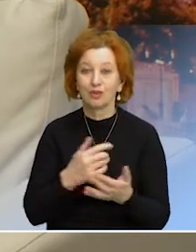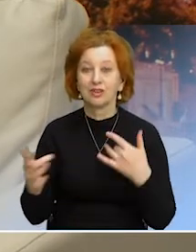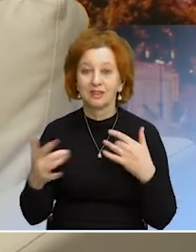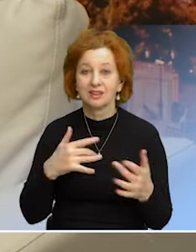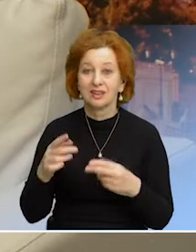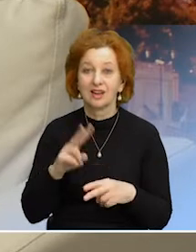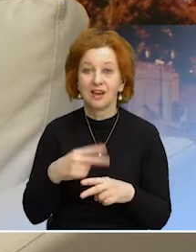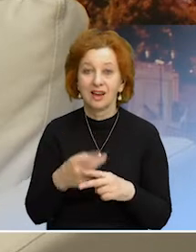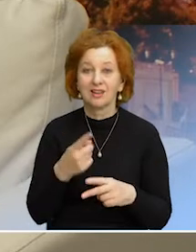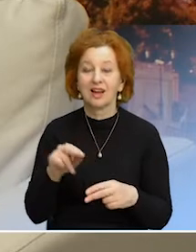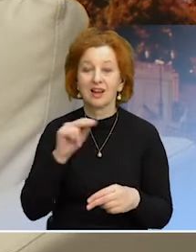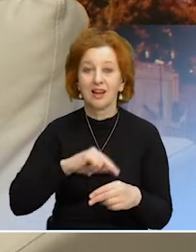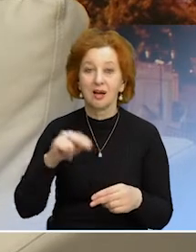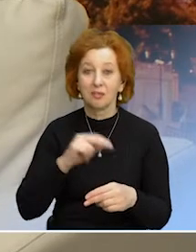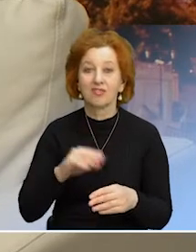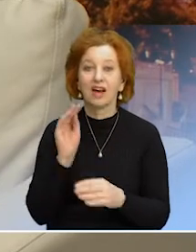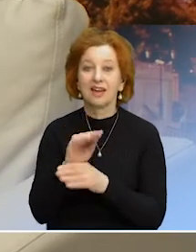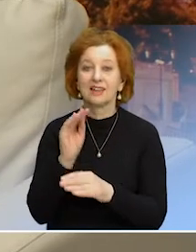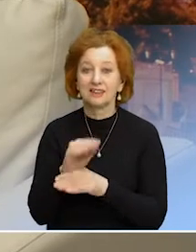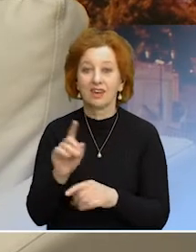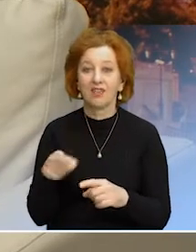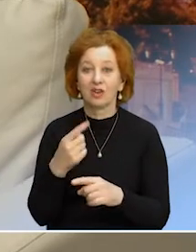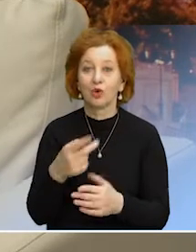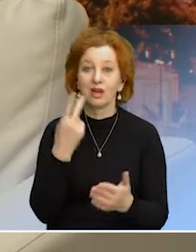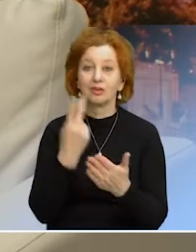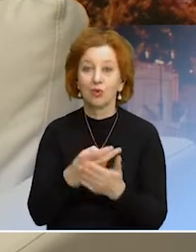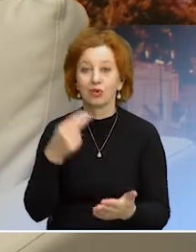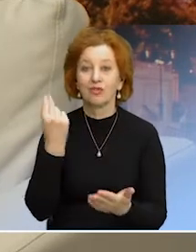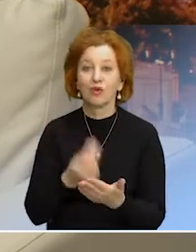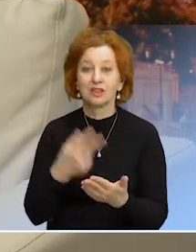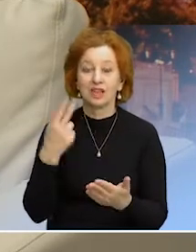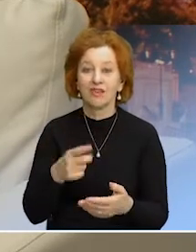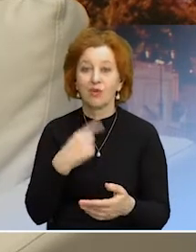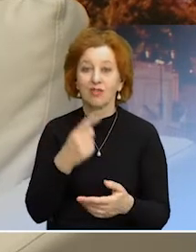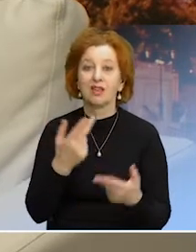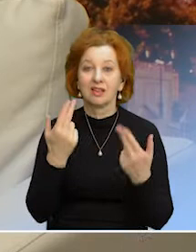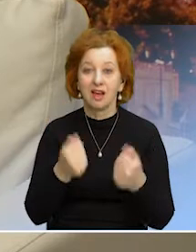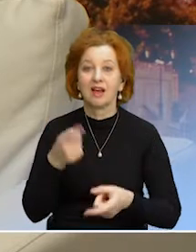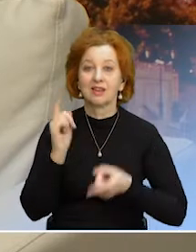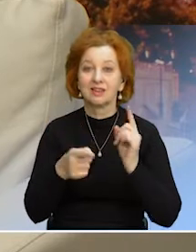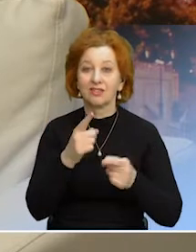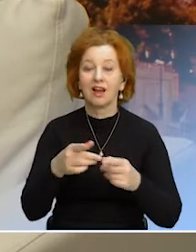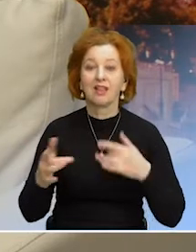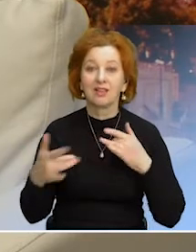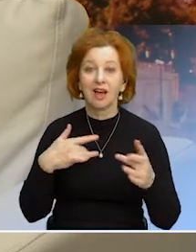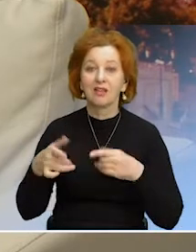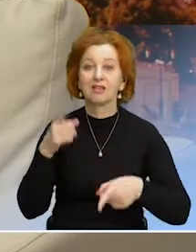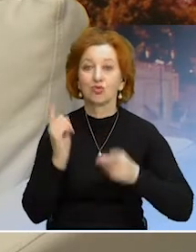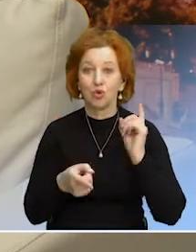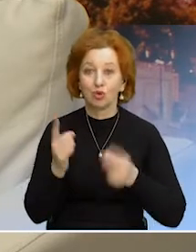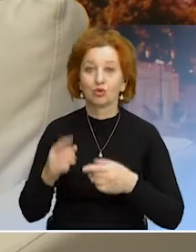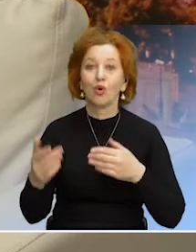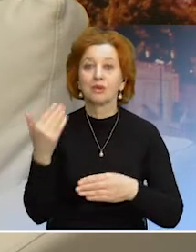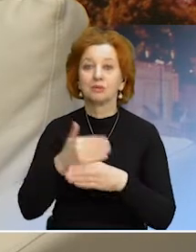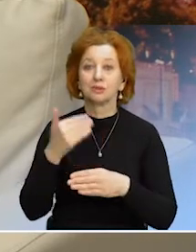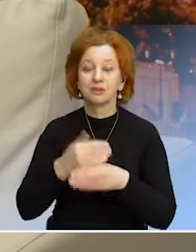И, конечно, это работа критиков, которые смотрят, оценивают и говорят, да, действительно, театр достоин, и